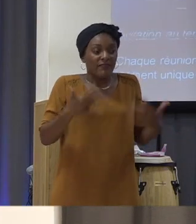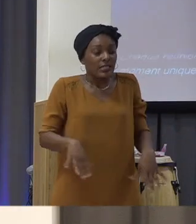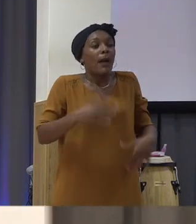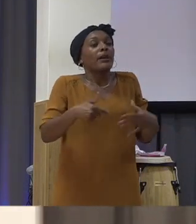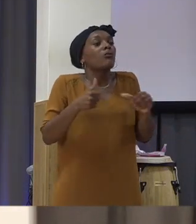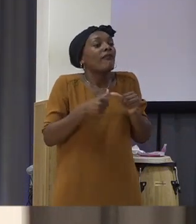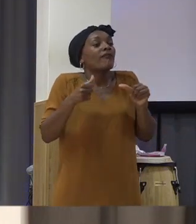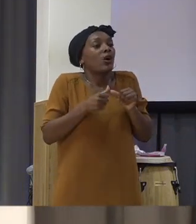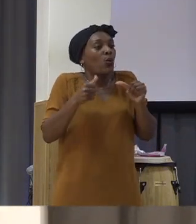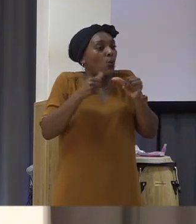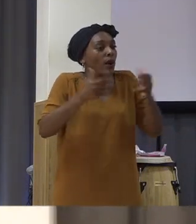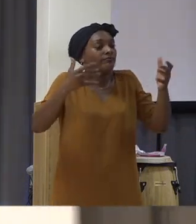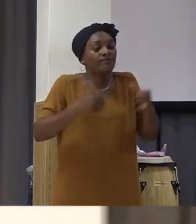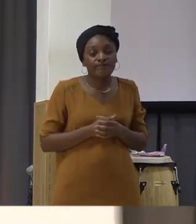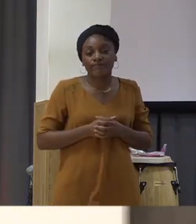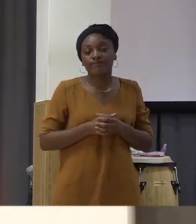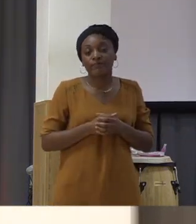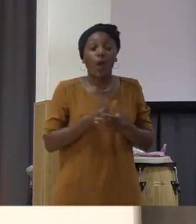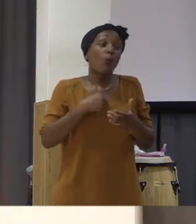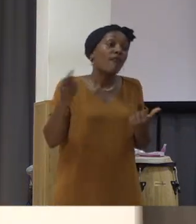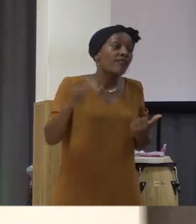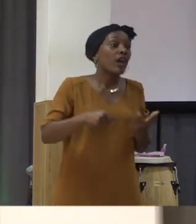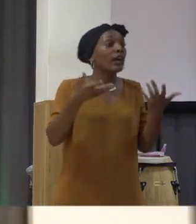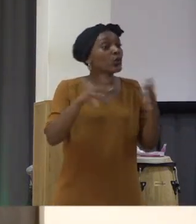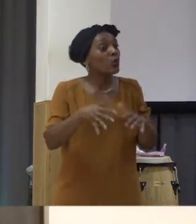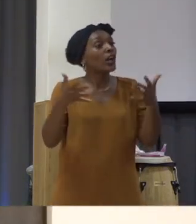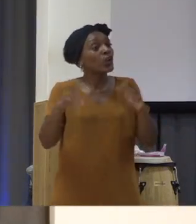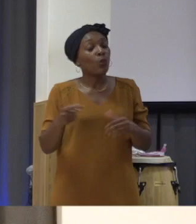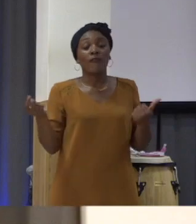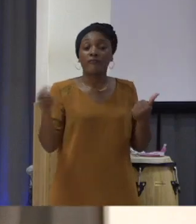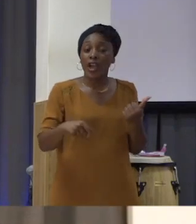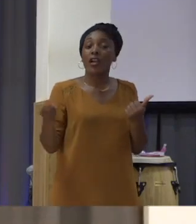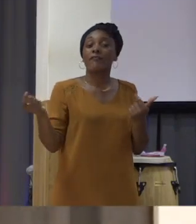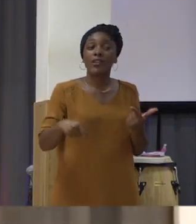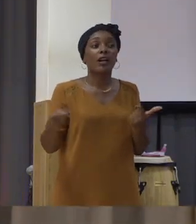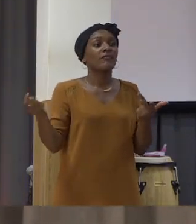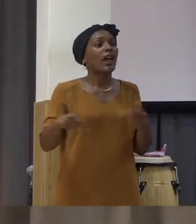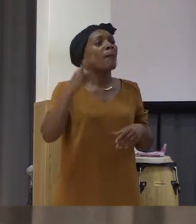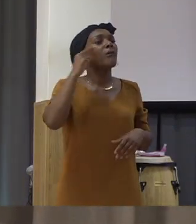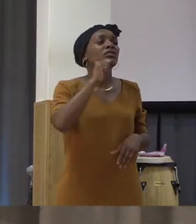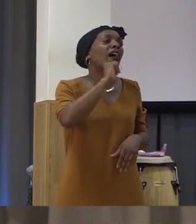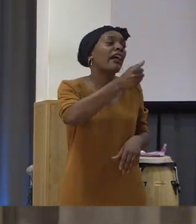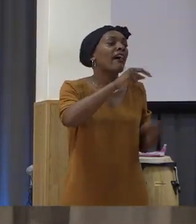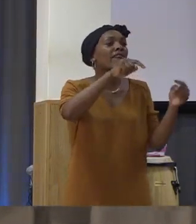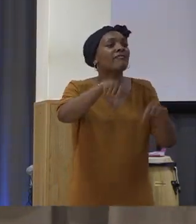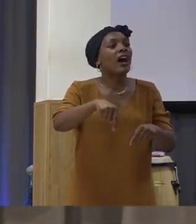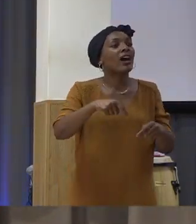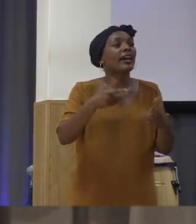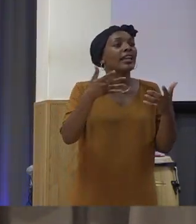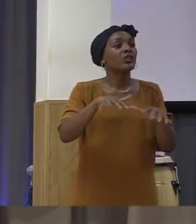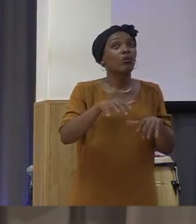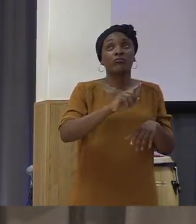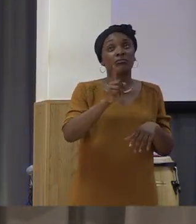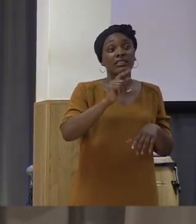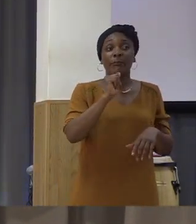Alors, voyez-vous, j'ai commencé de venir aux réunions. Ça paraît banal, mais ce n'est pas banal. Il y a un programme